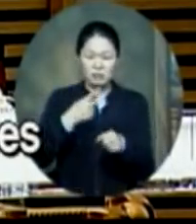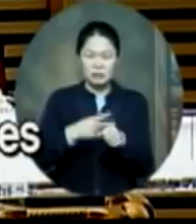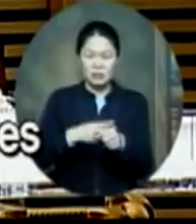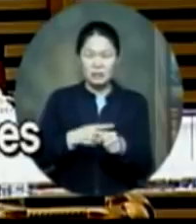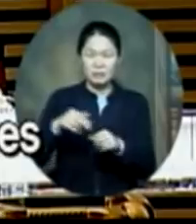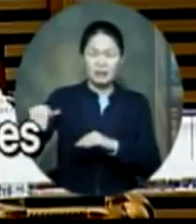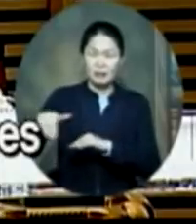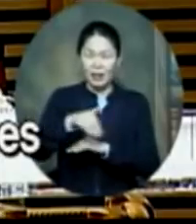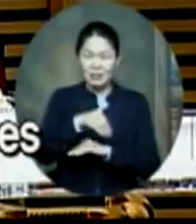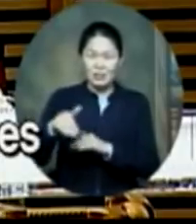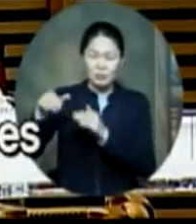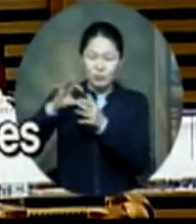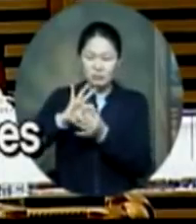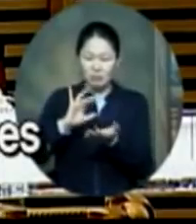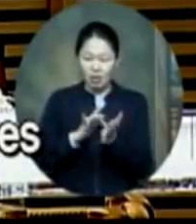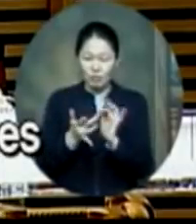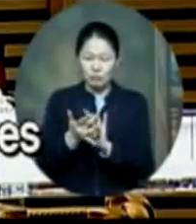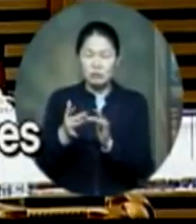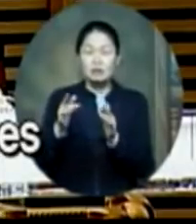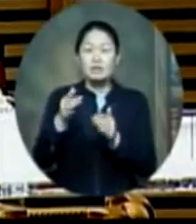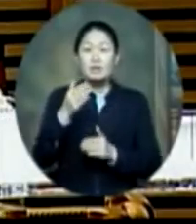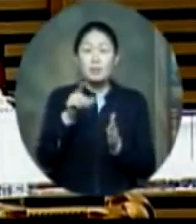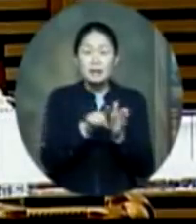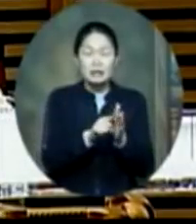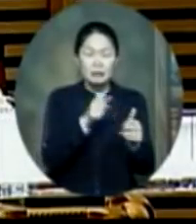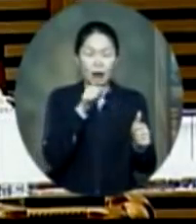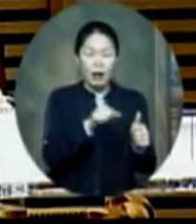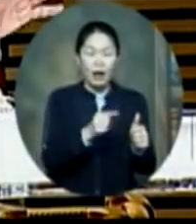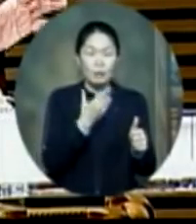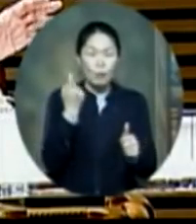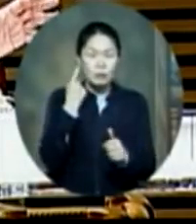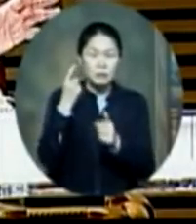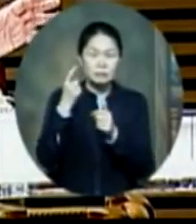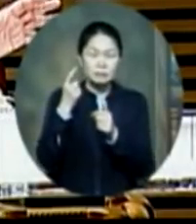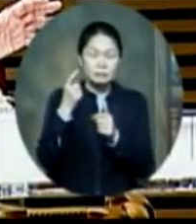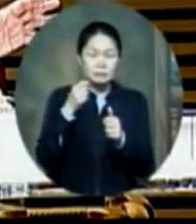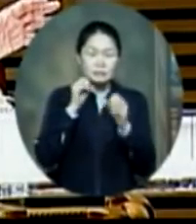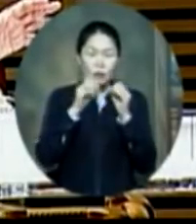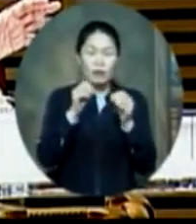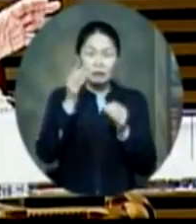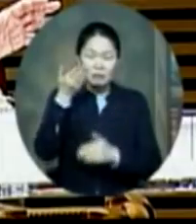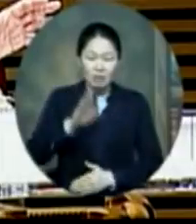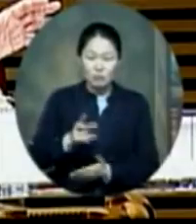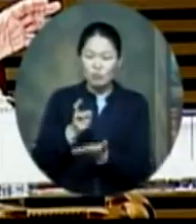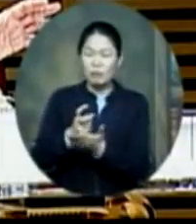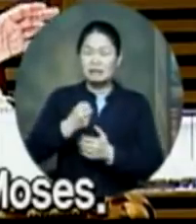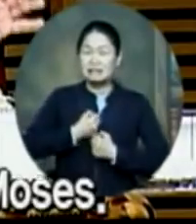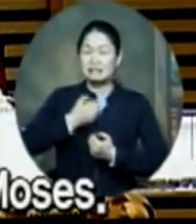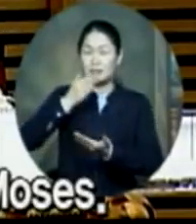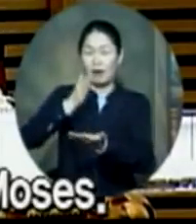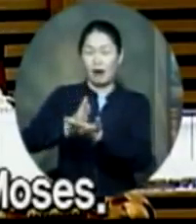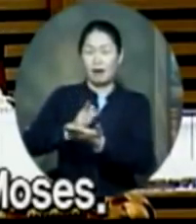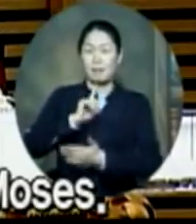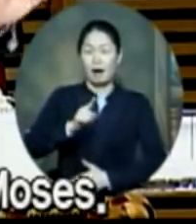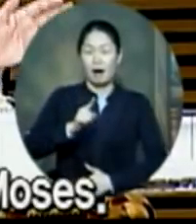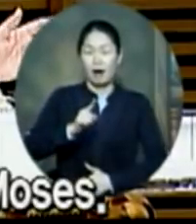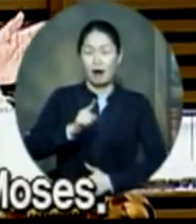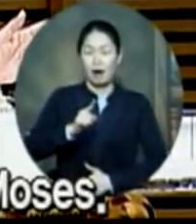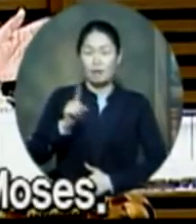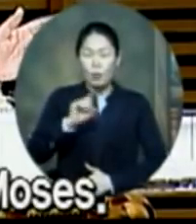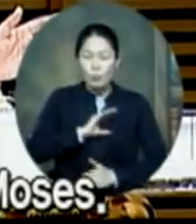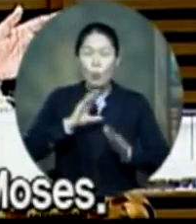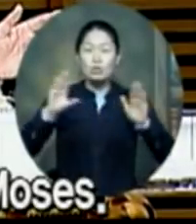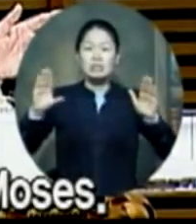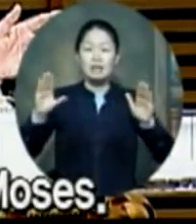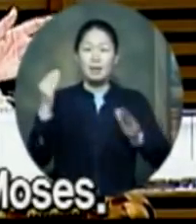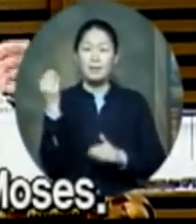다니면서 예수님을 믿으라고 복음을 전하는데 율법은 지키지 말라고 한다는 거예요. 모세를 배반했다는